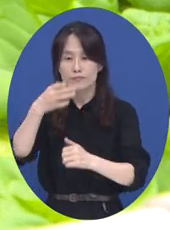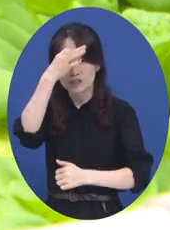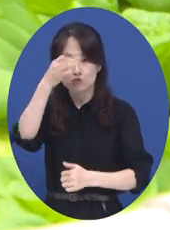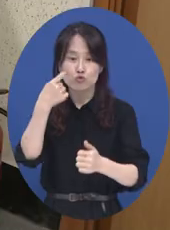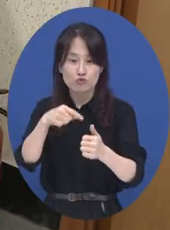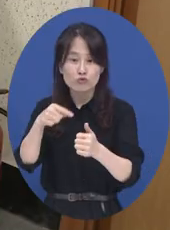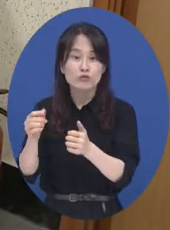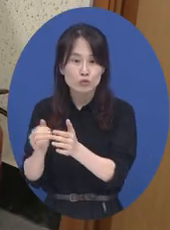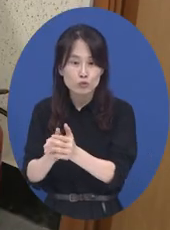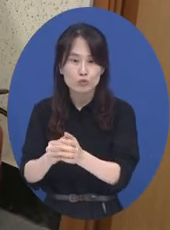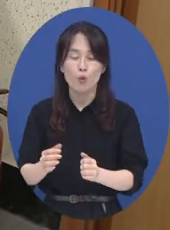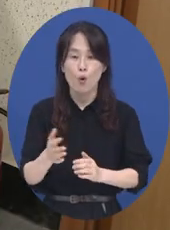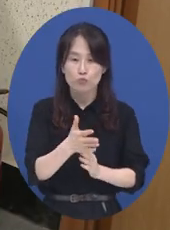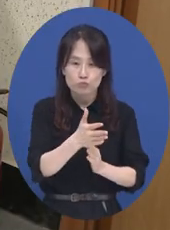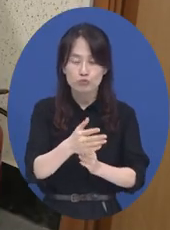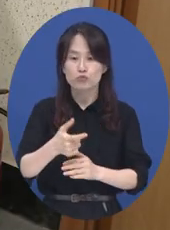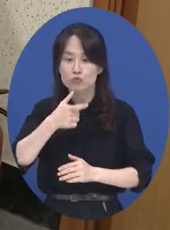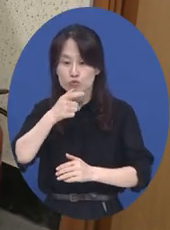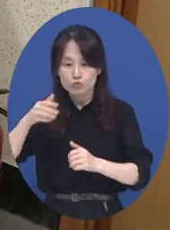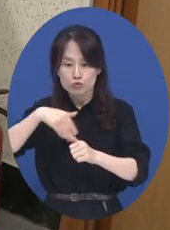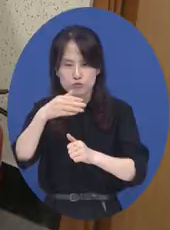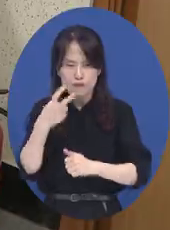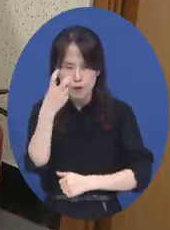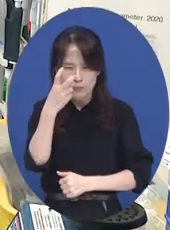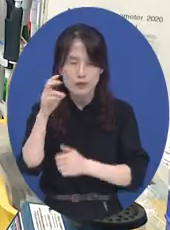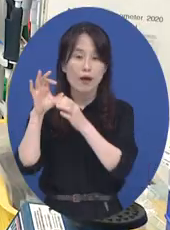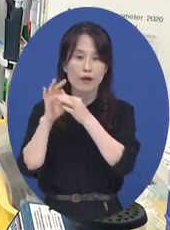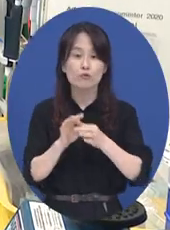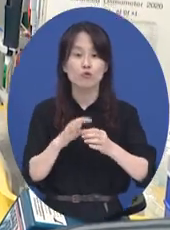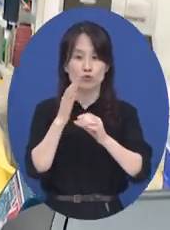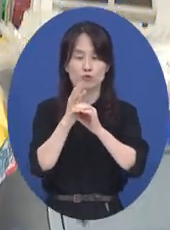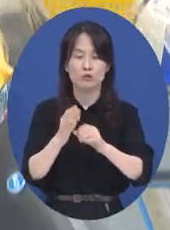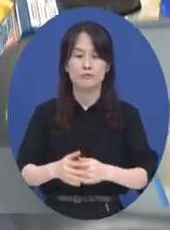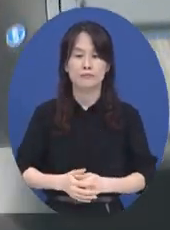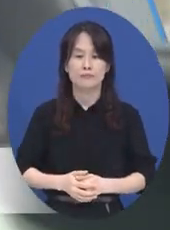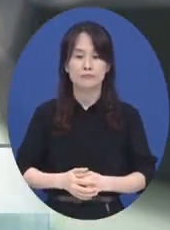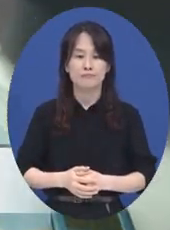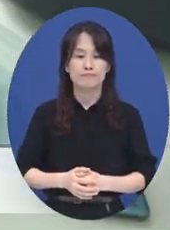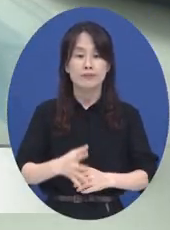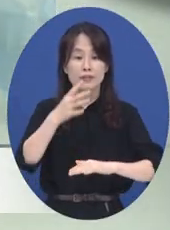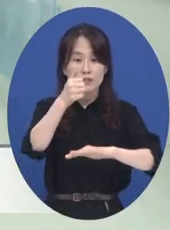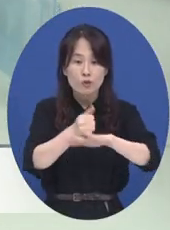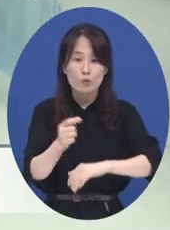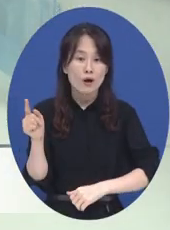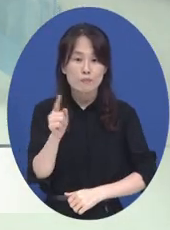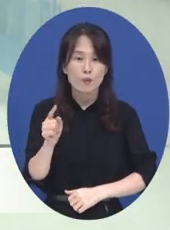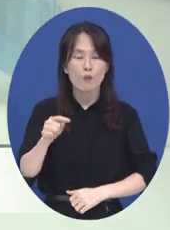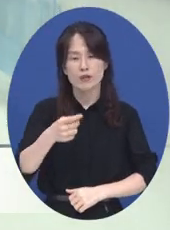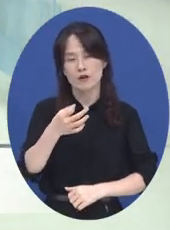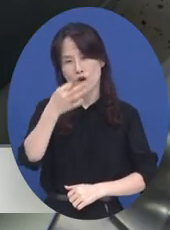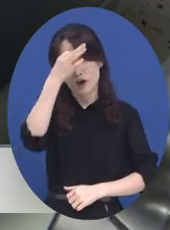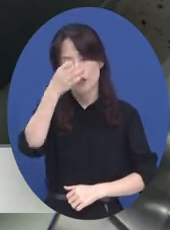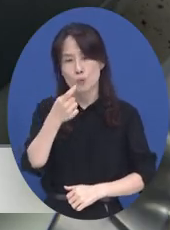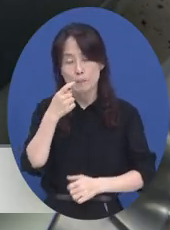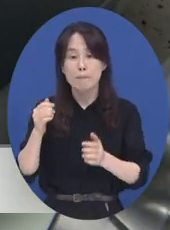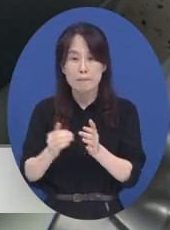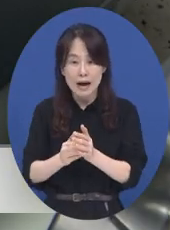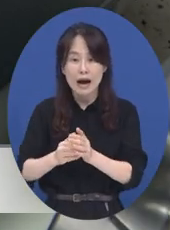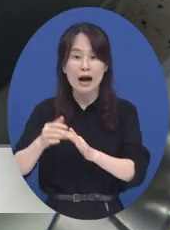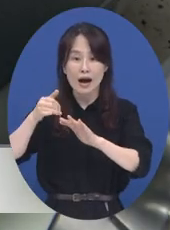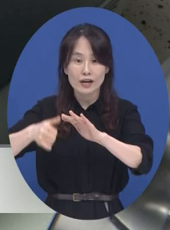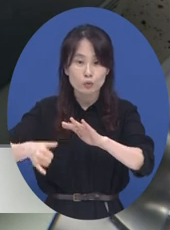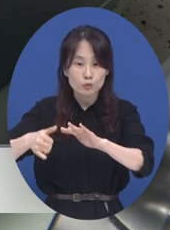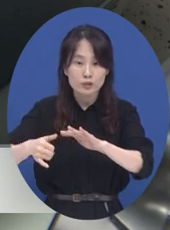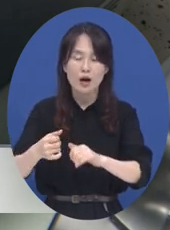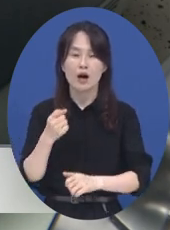지도하고 어류와 수질 검사를 진행하는 등 관리에도 신경을 썼습니다. 그 결과 아쿠아포닉스 기술을 보급받은 농가들이